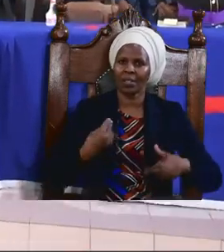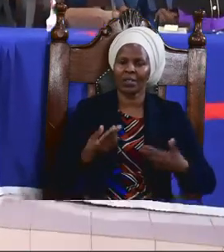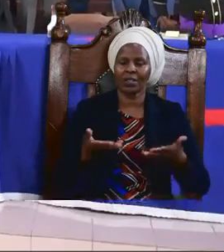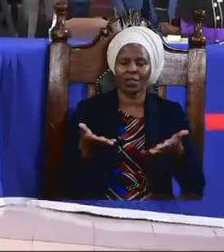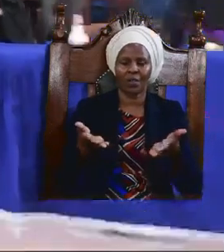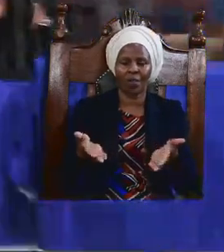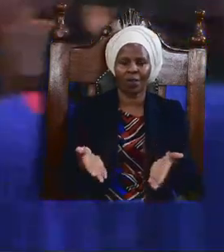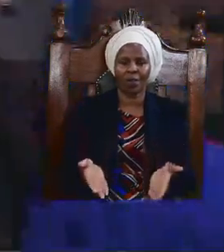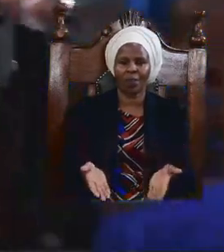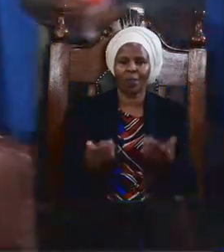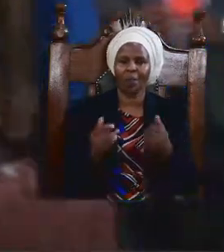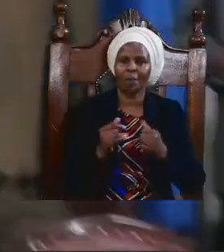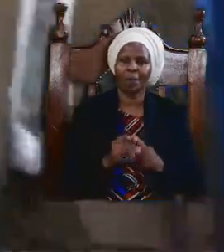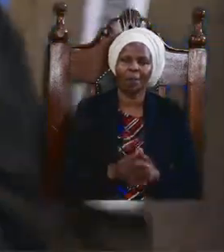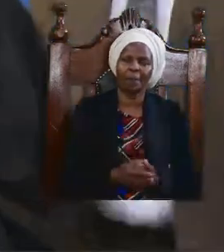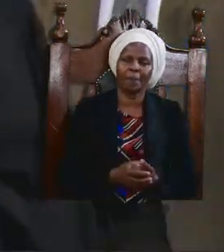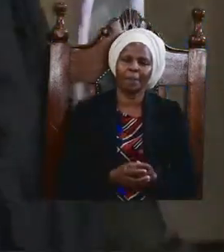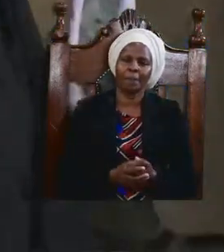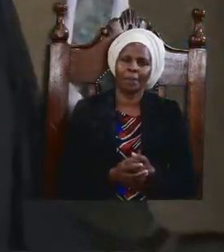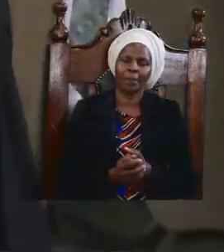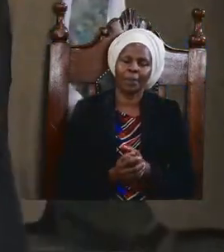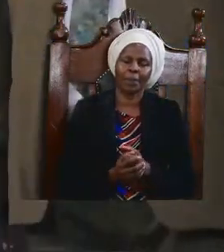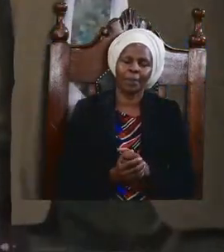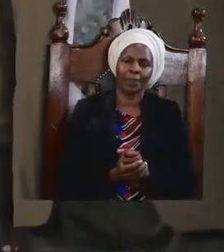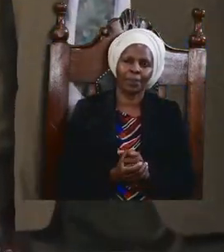kafurahini papo.